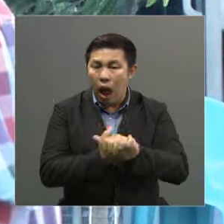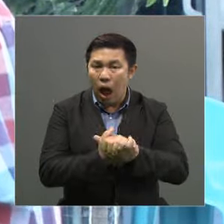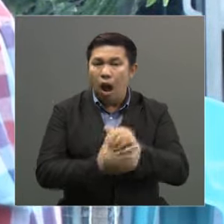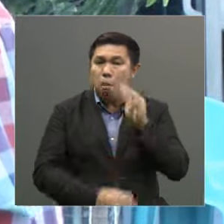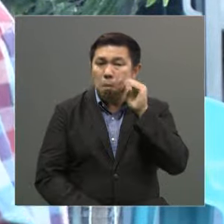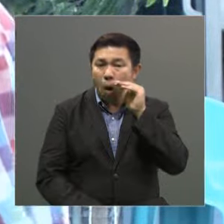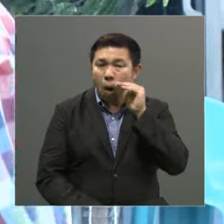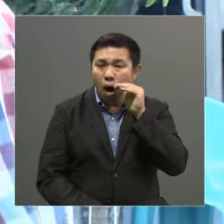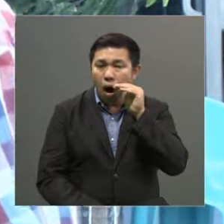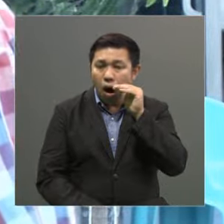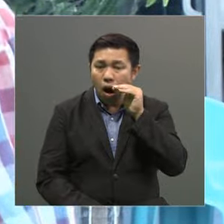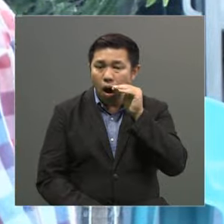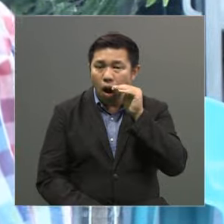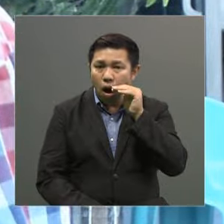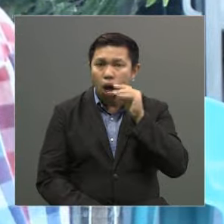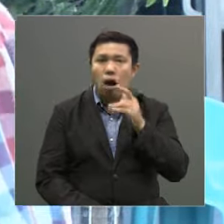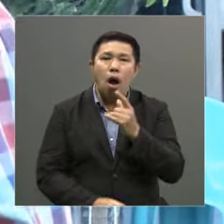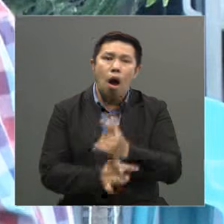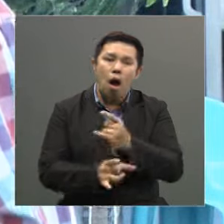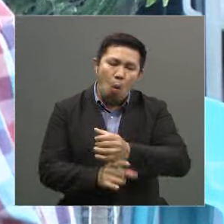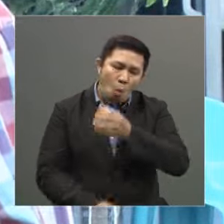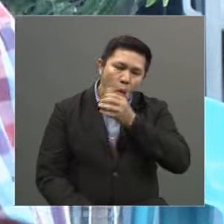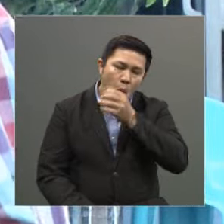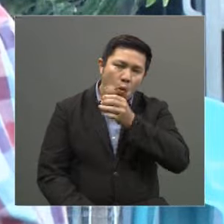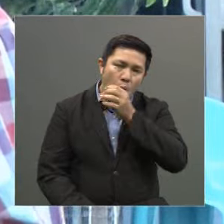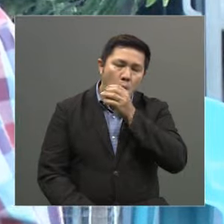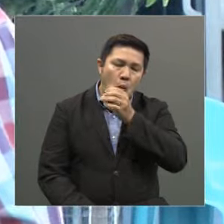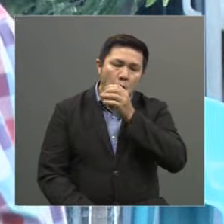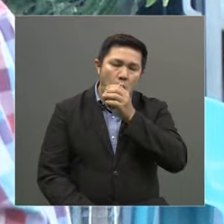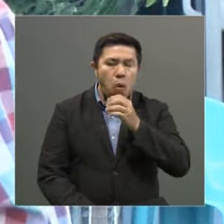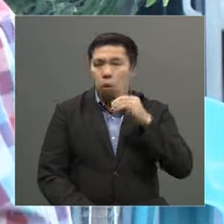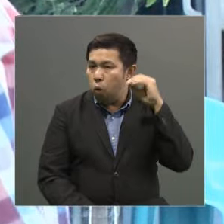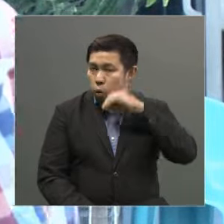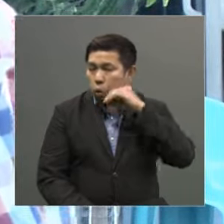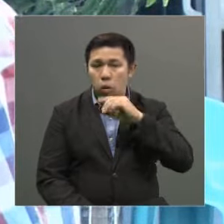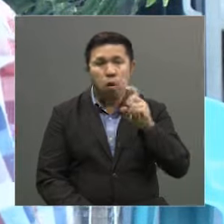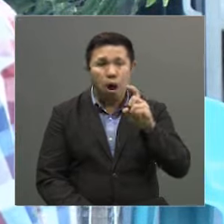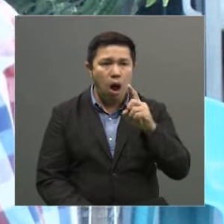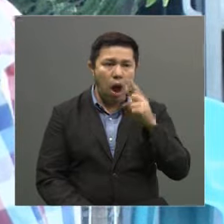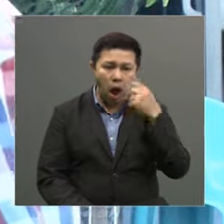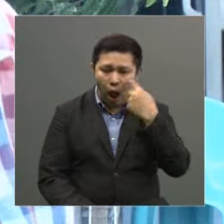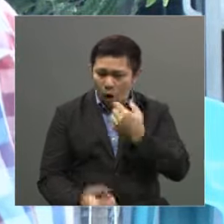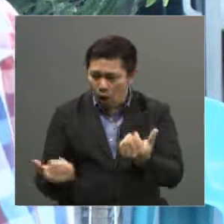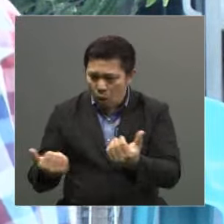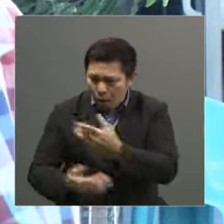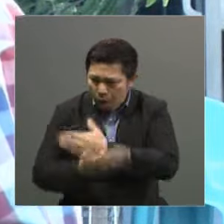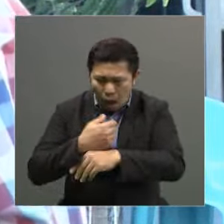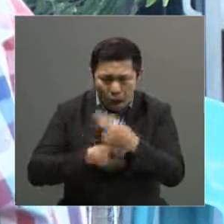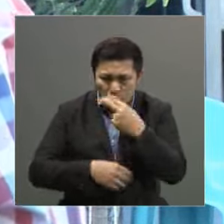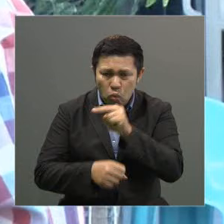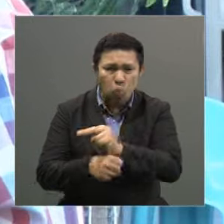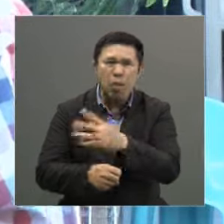ณพ่อก็สุราใช่ไหมติดเหล้าปุ๊บเนี่ยทำให้ใครจะดูเขาก็เลยเบื้องต้นเ